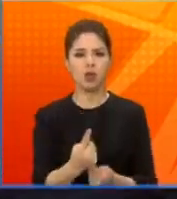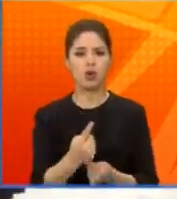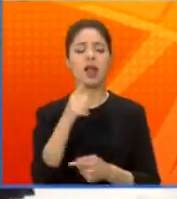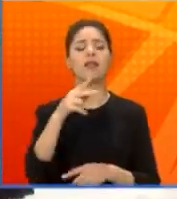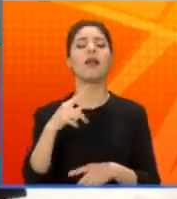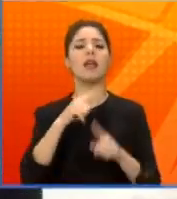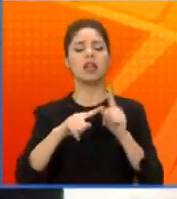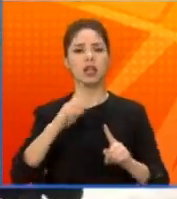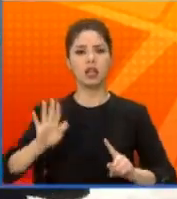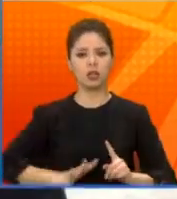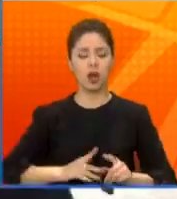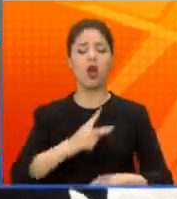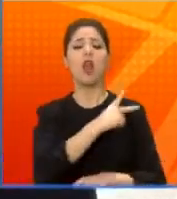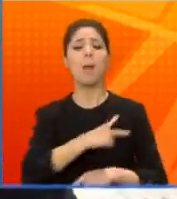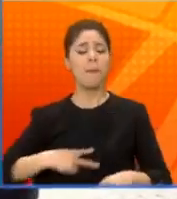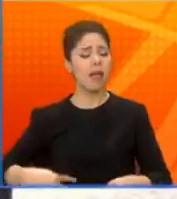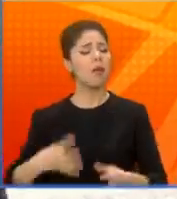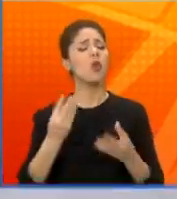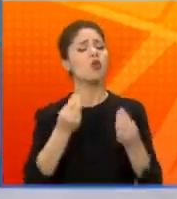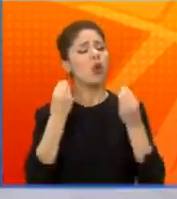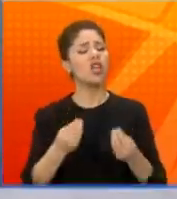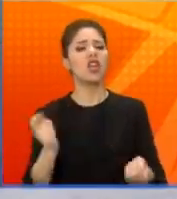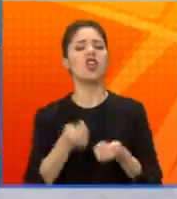Kemal Kılıçdaroğlu, belediyelerimiz çok iyi iş